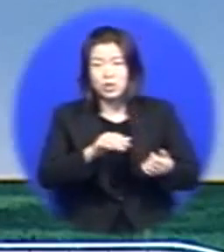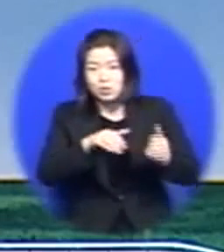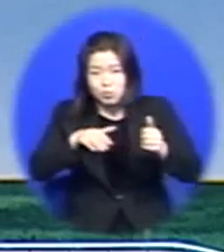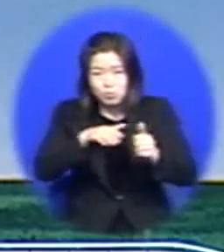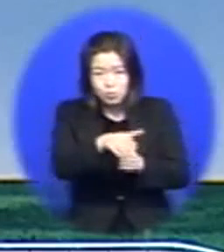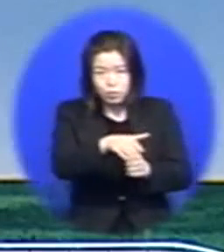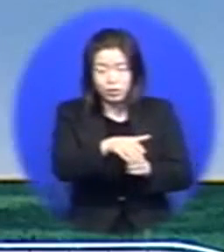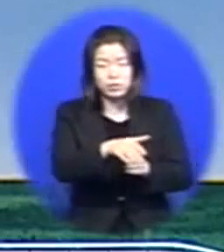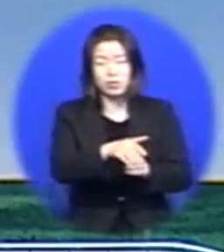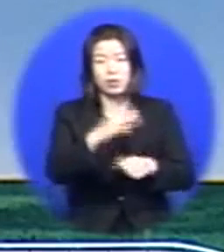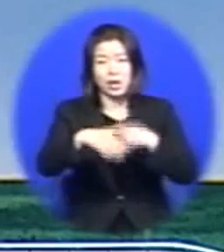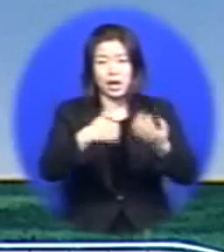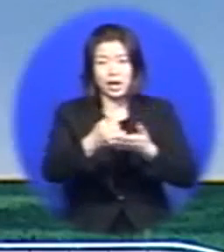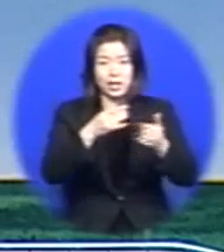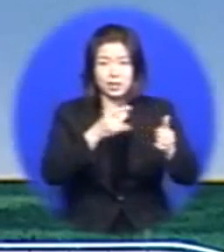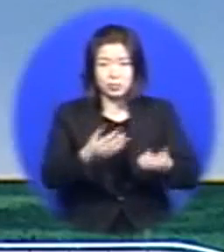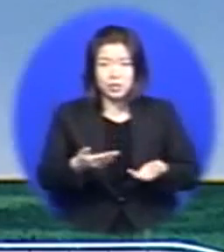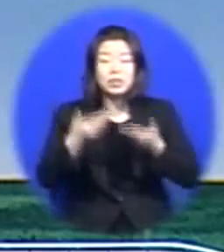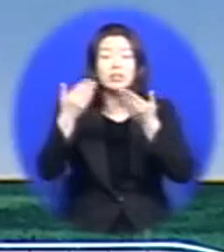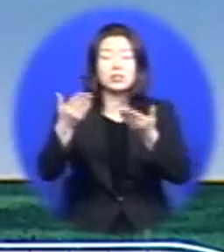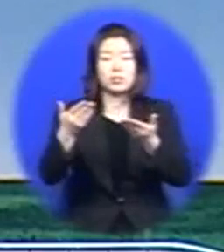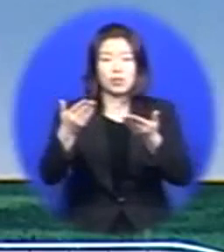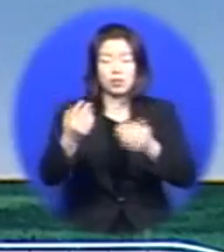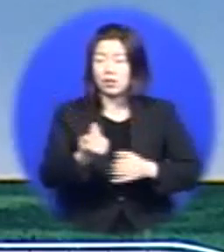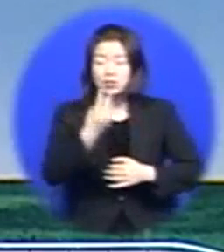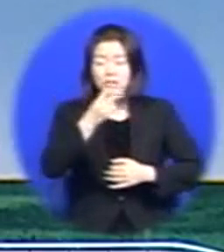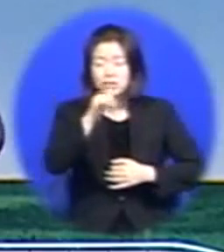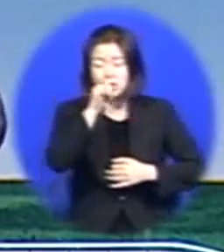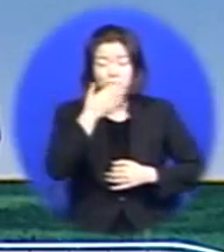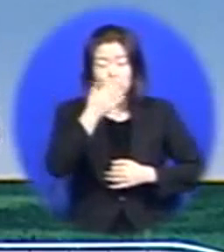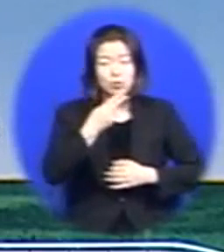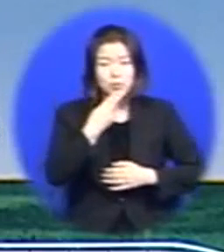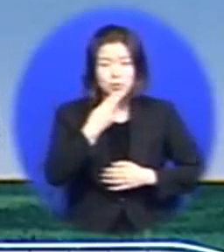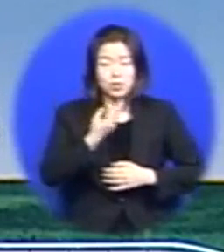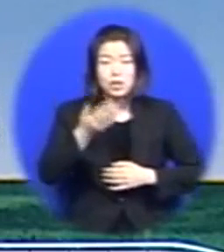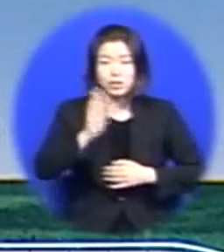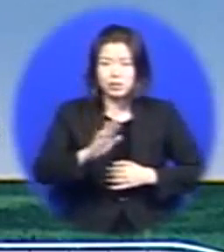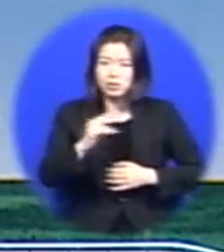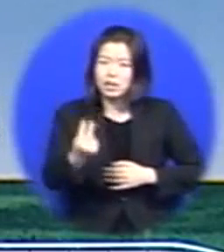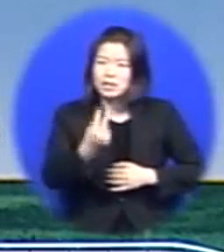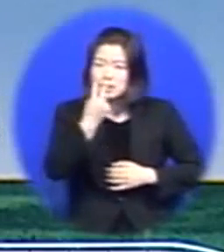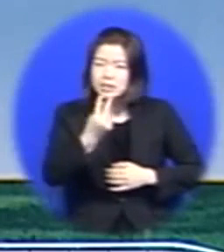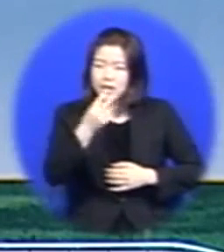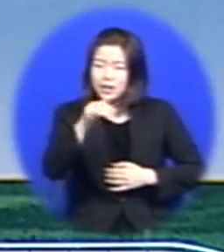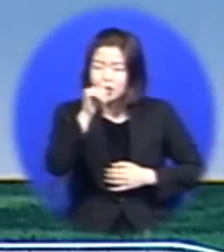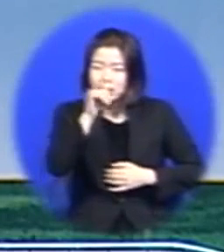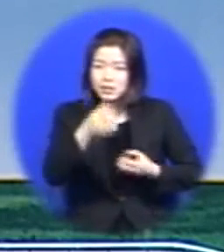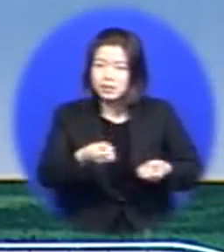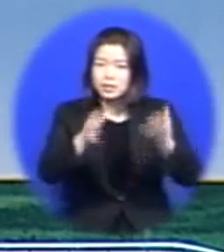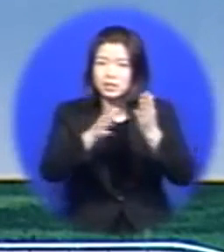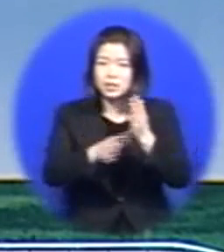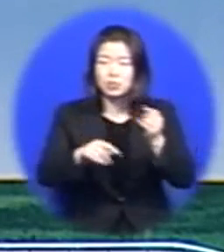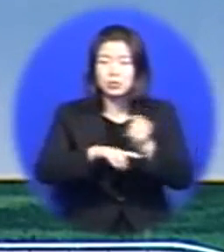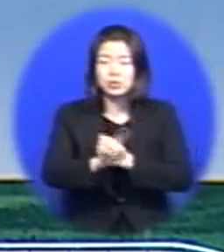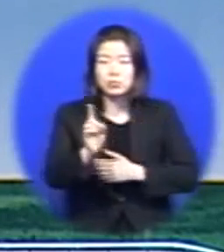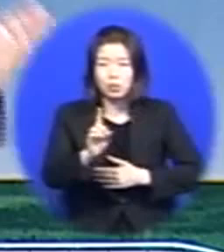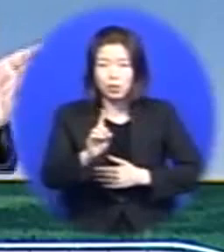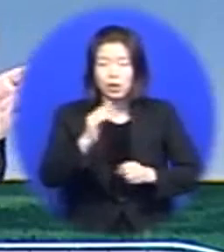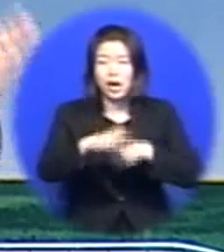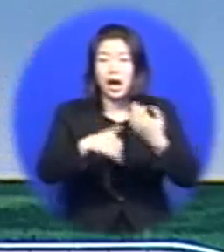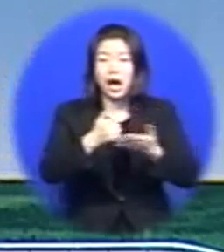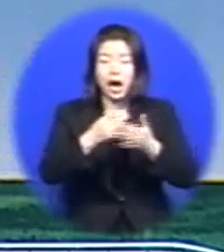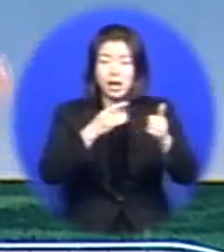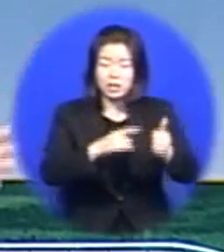거죠. 그러니까 살아 있을 수가 없는 겁니다. 그런데 산 제물이라고 한거 보면 하나님께